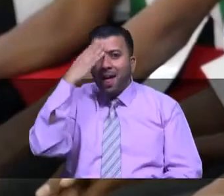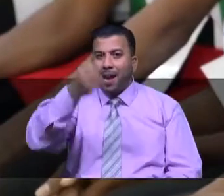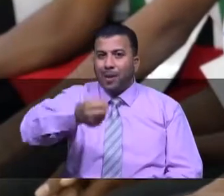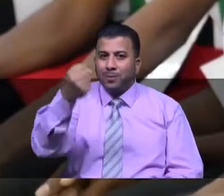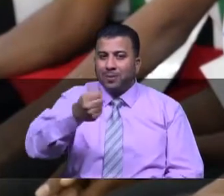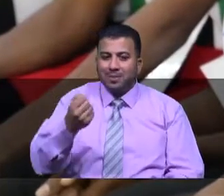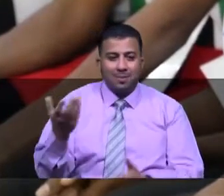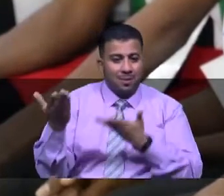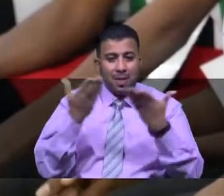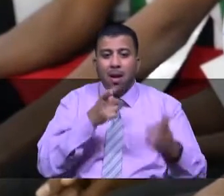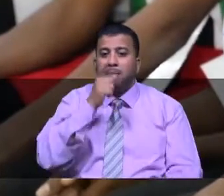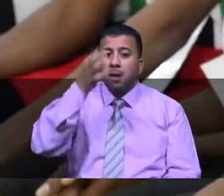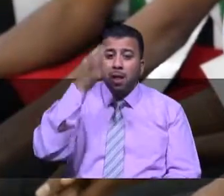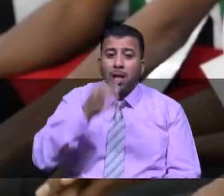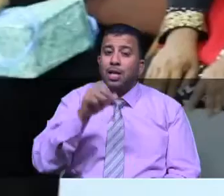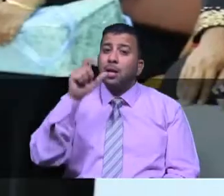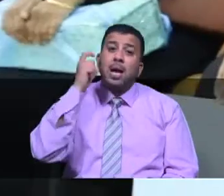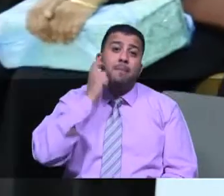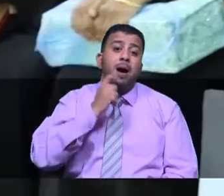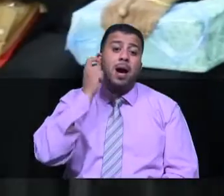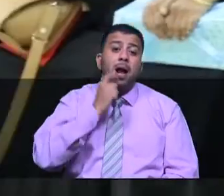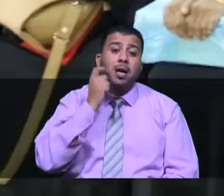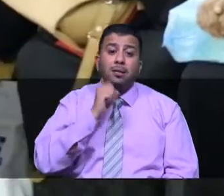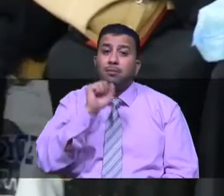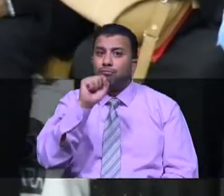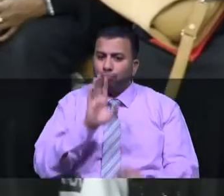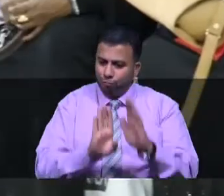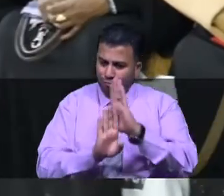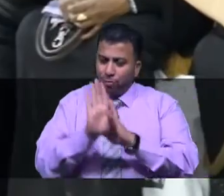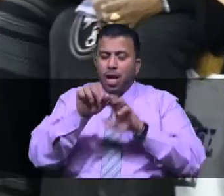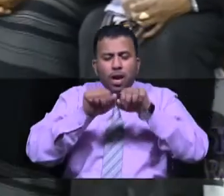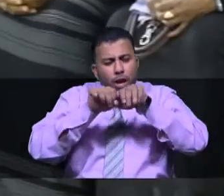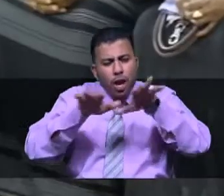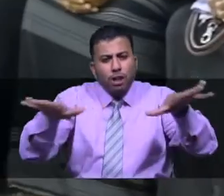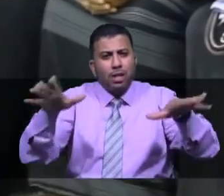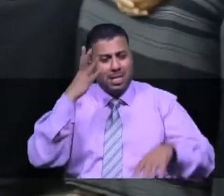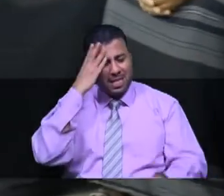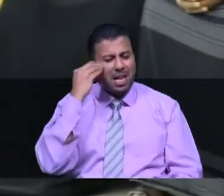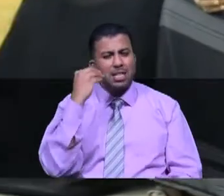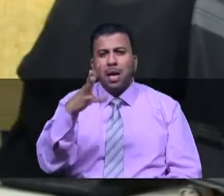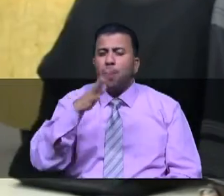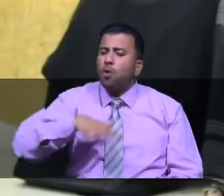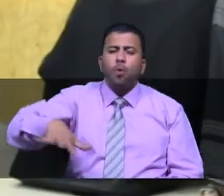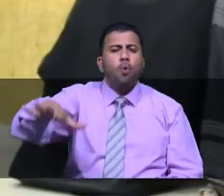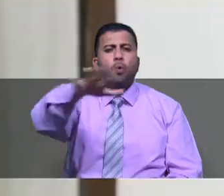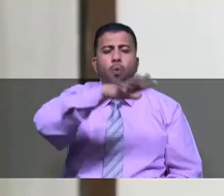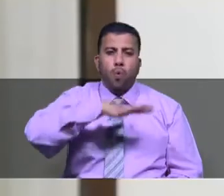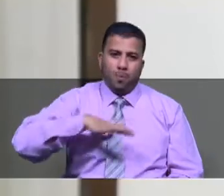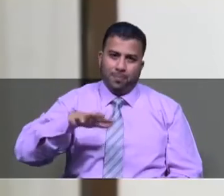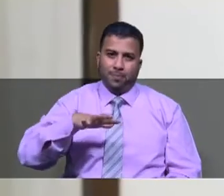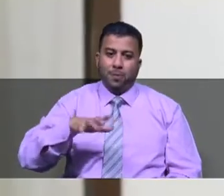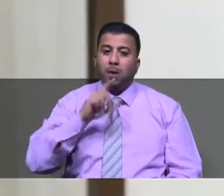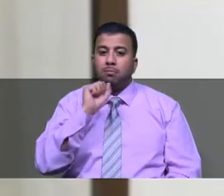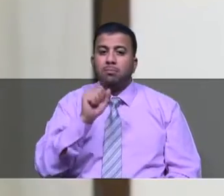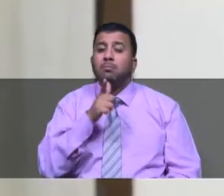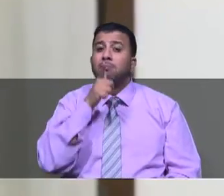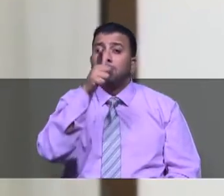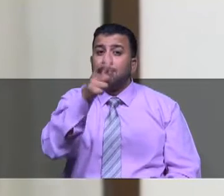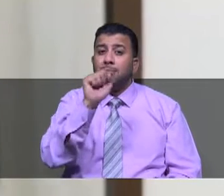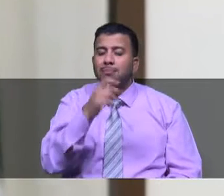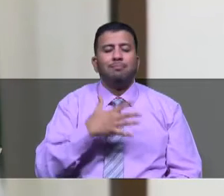بهم ومؤكدين أن الإمارات رائدة في نشر مبادئ التسامح بين كافة الأقطار. وفي لفتة